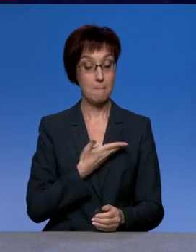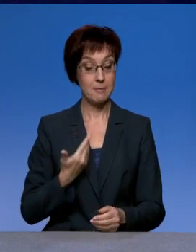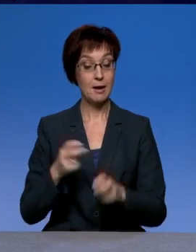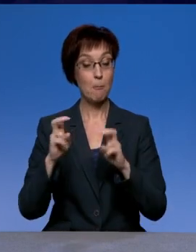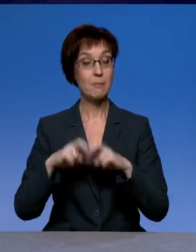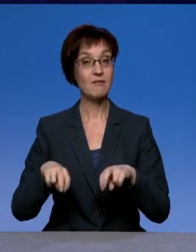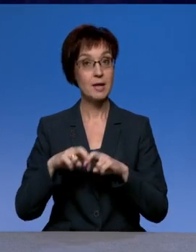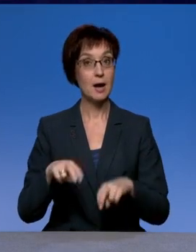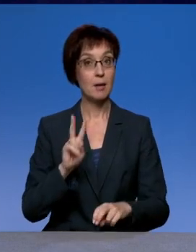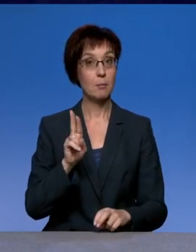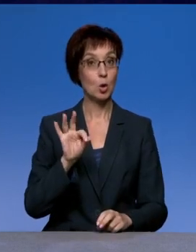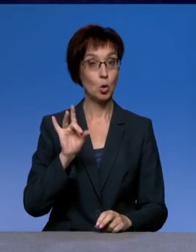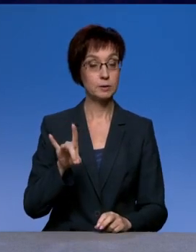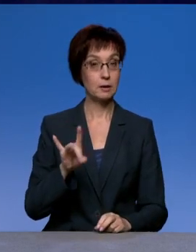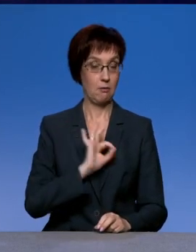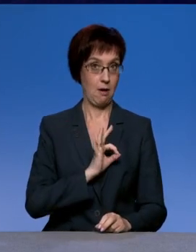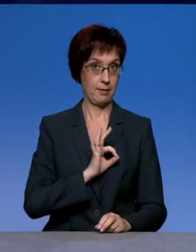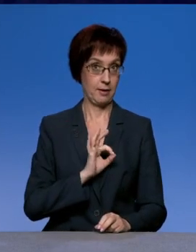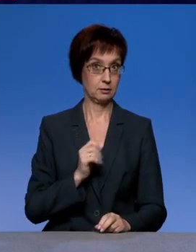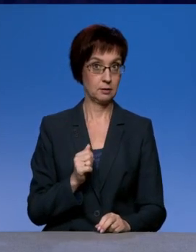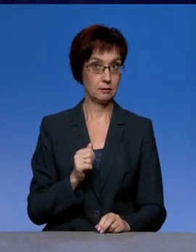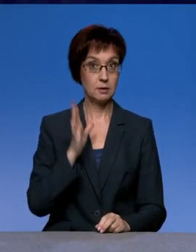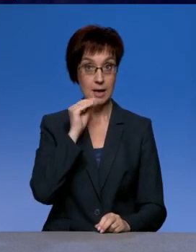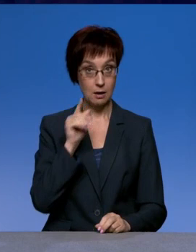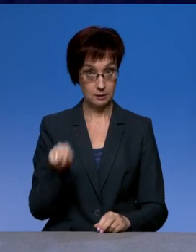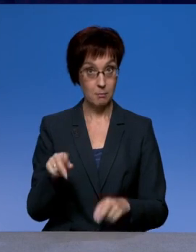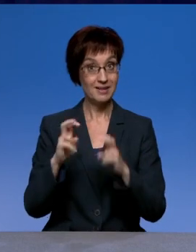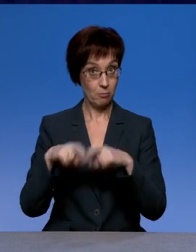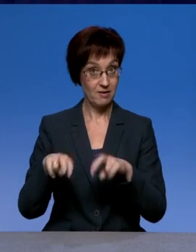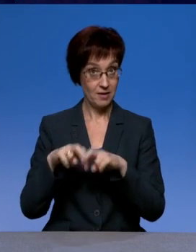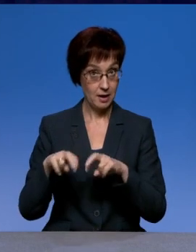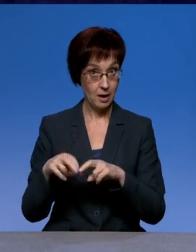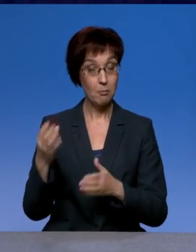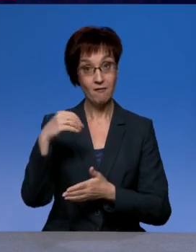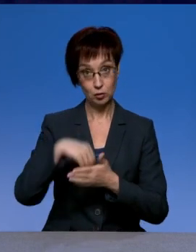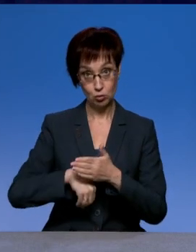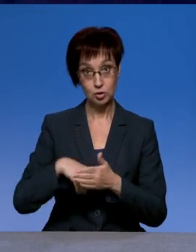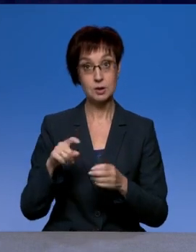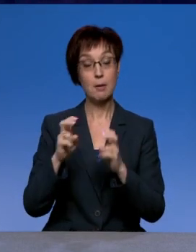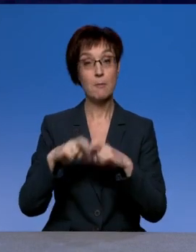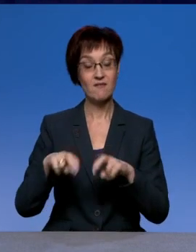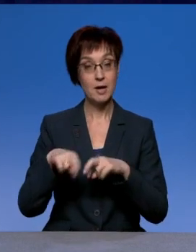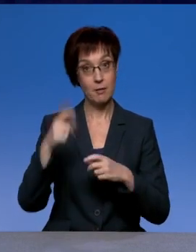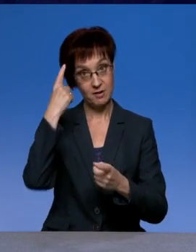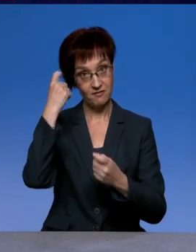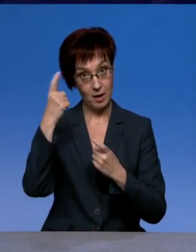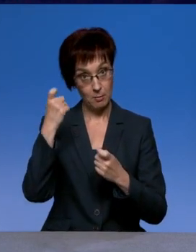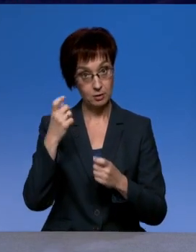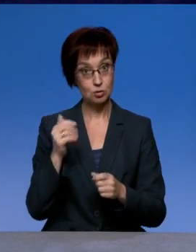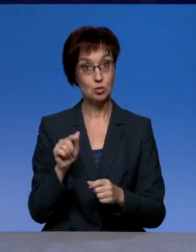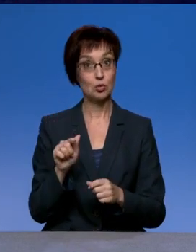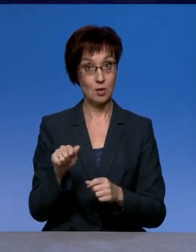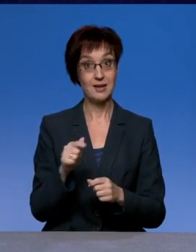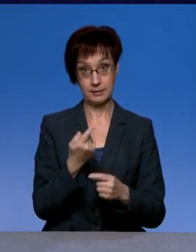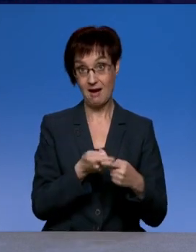проверяем контрагента, мы в том числе проверяем сведения, которые в отношении этого контрагента присутствует на этом самом сайте,